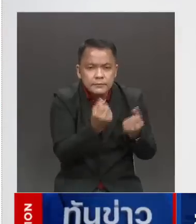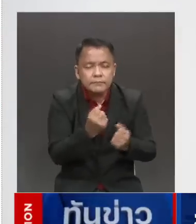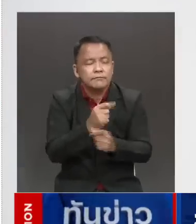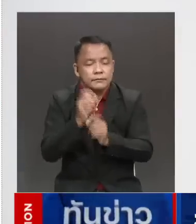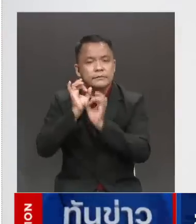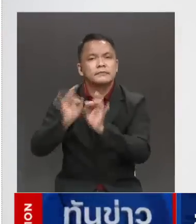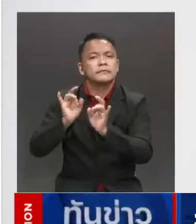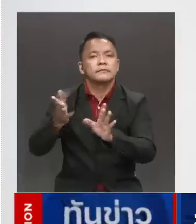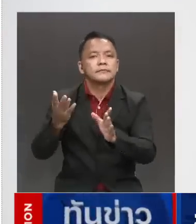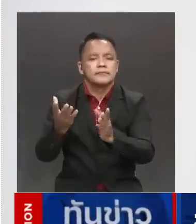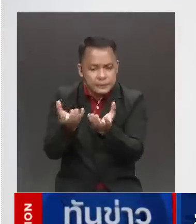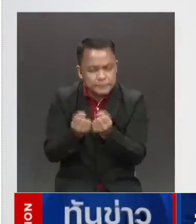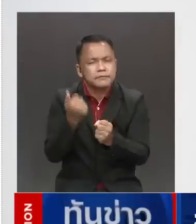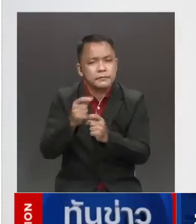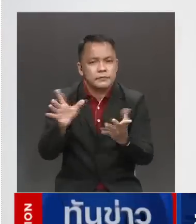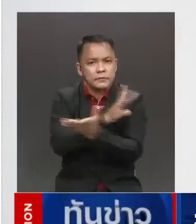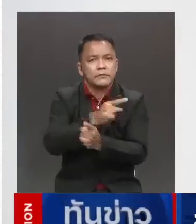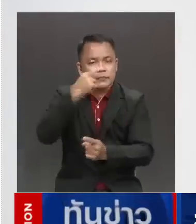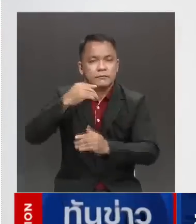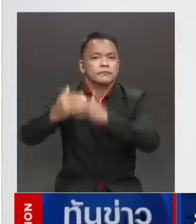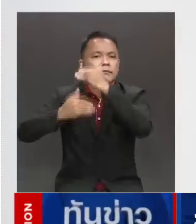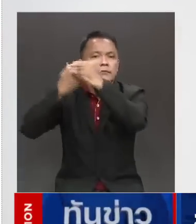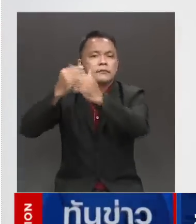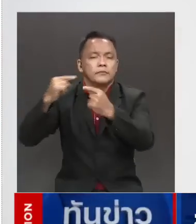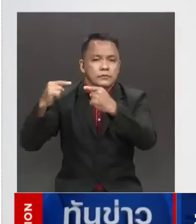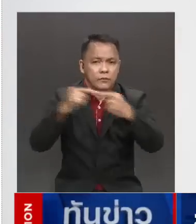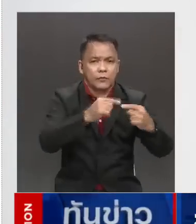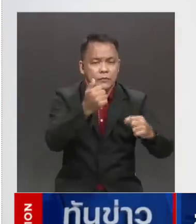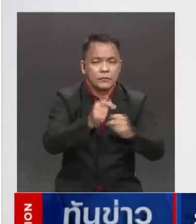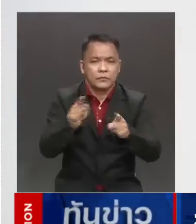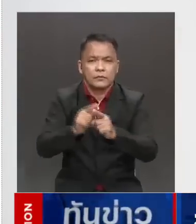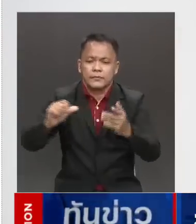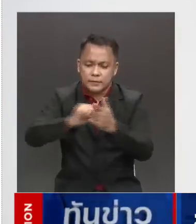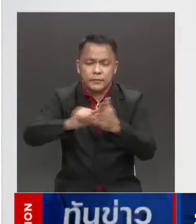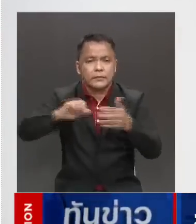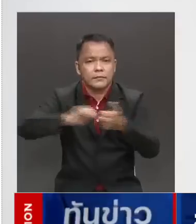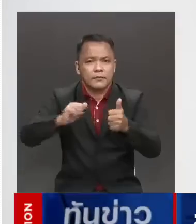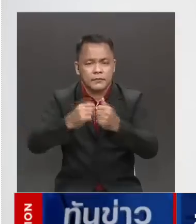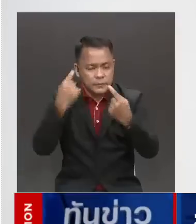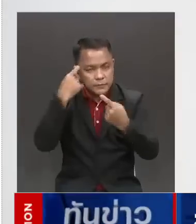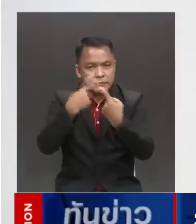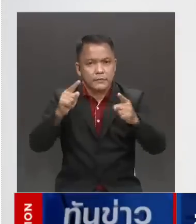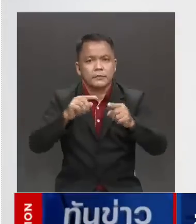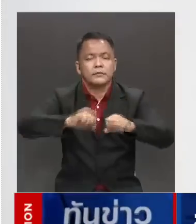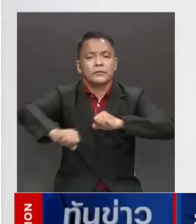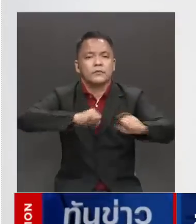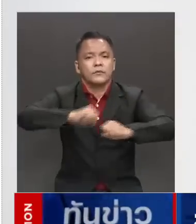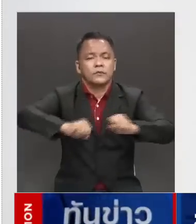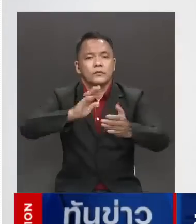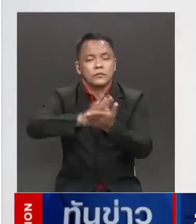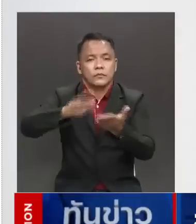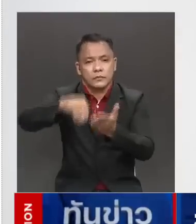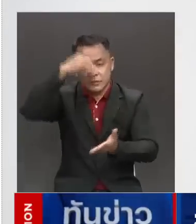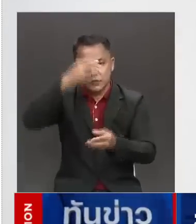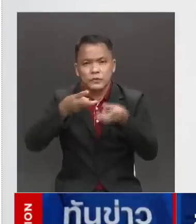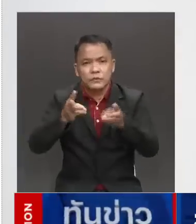ไม่เกลียดชังสังคมไทยจะได้เดินหน้าต่อไปนะคะส่วนการแก้ปัญหาความเห็นต่างกับเยาวชนสถานศึกษาควรใ